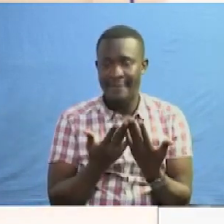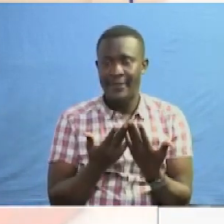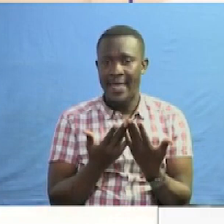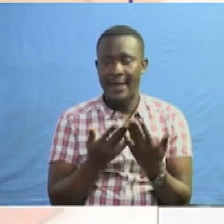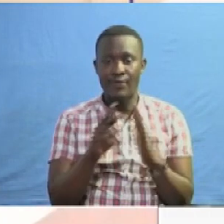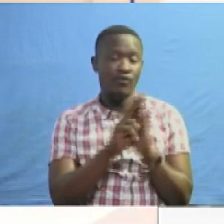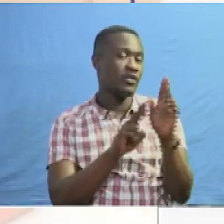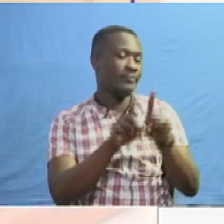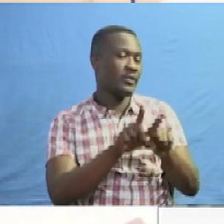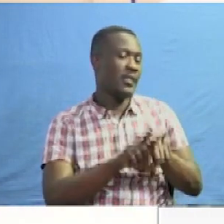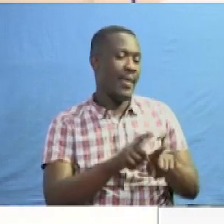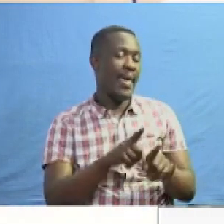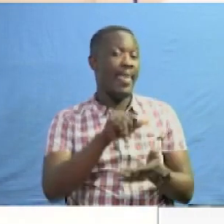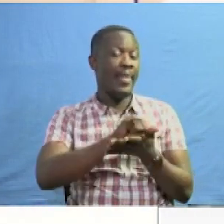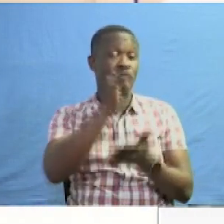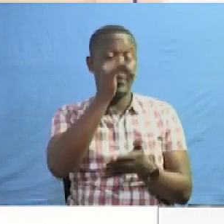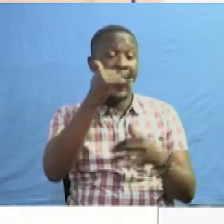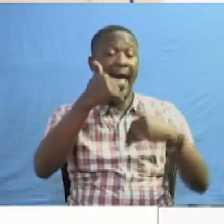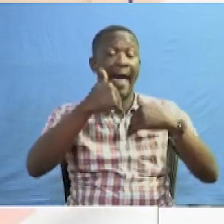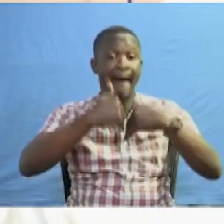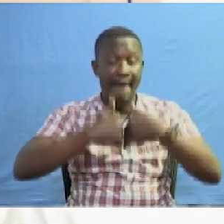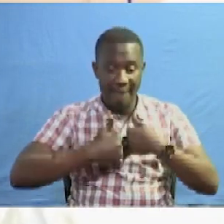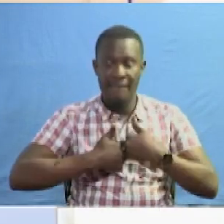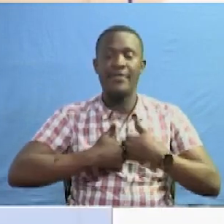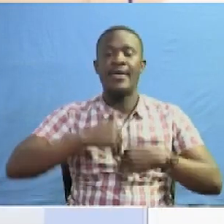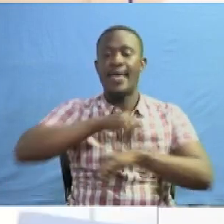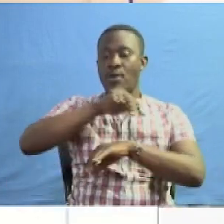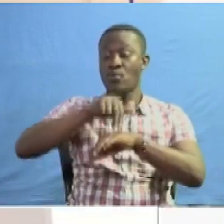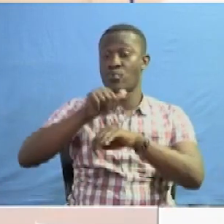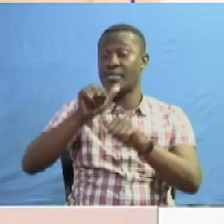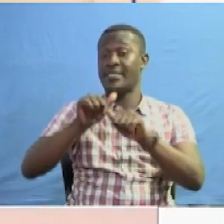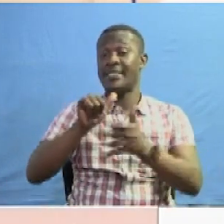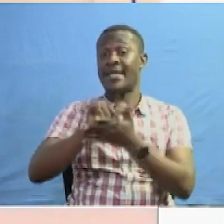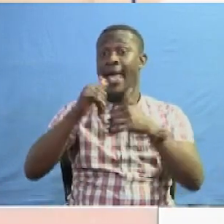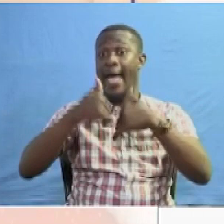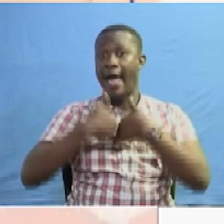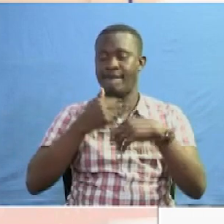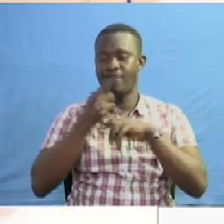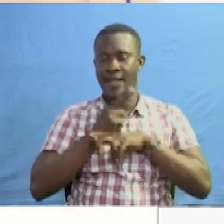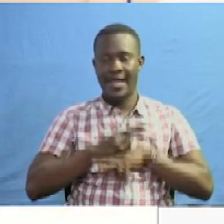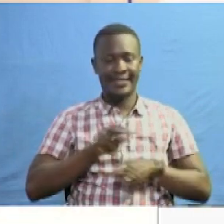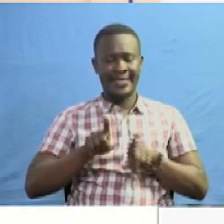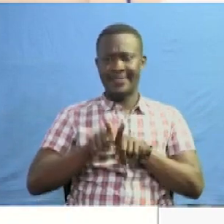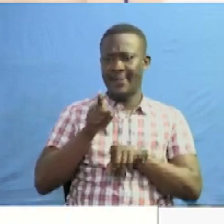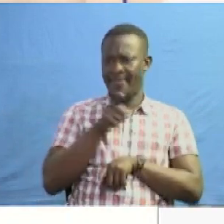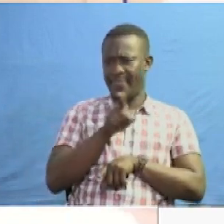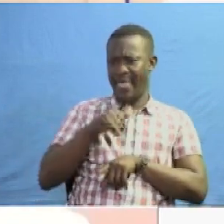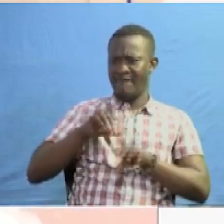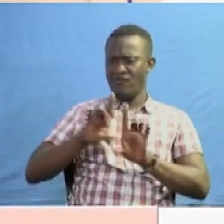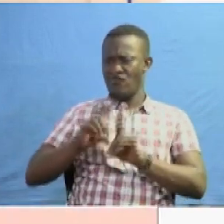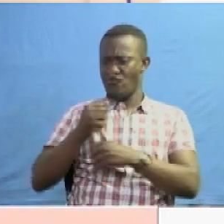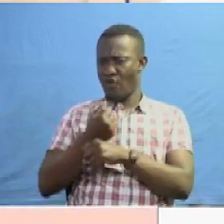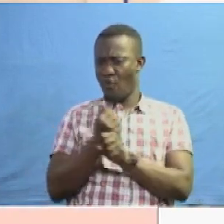tutii sheria, ndio tuweze kuwa na nchi ambayo iko na utulivu, na wao pia wafanye